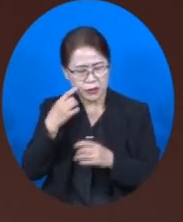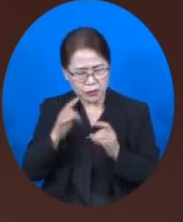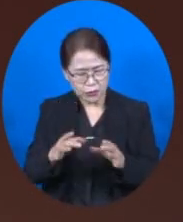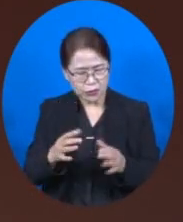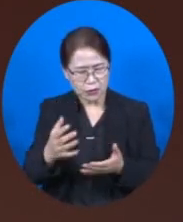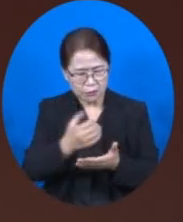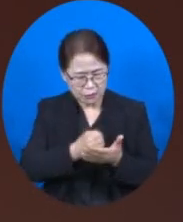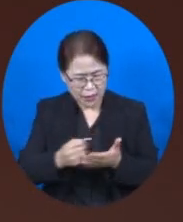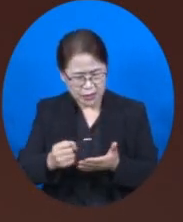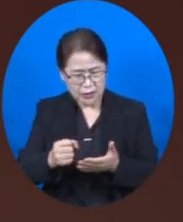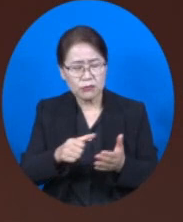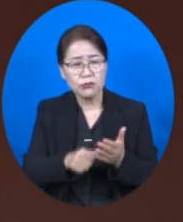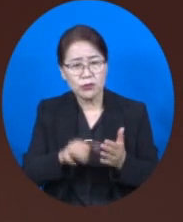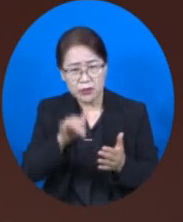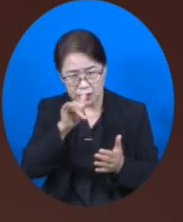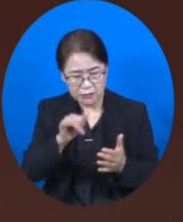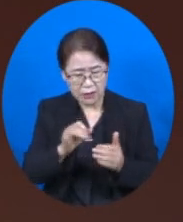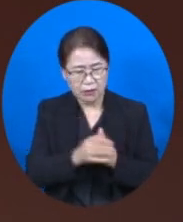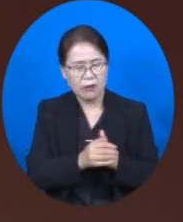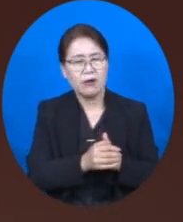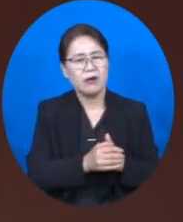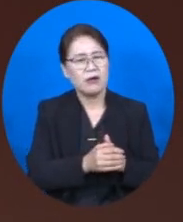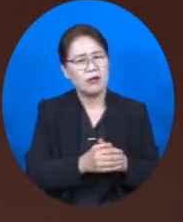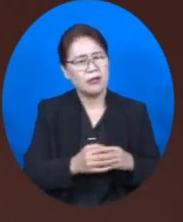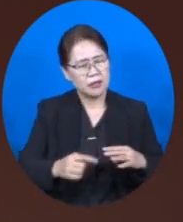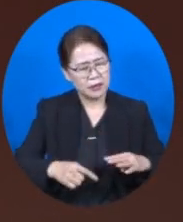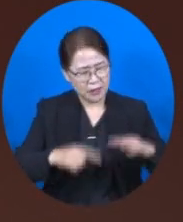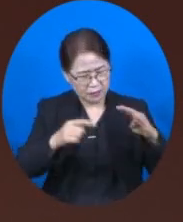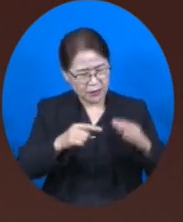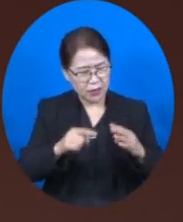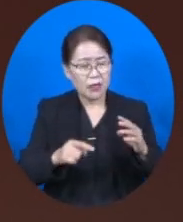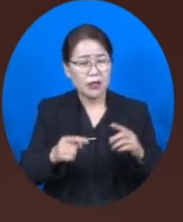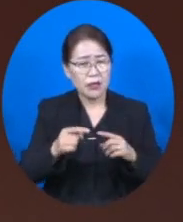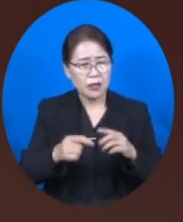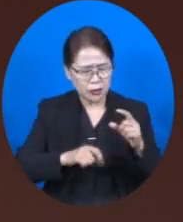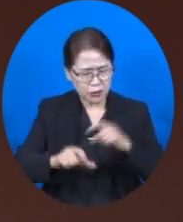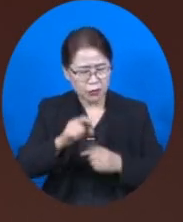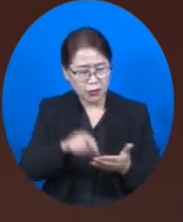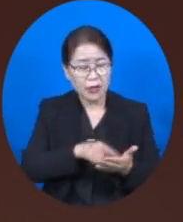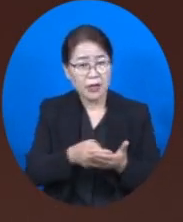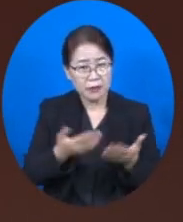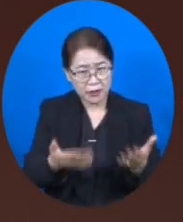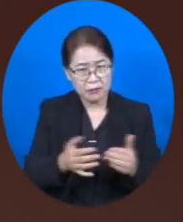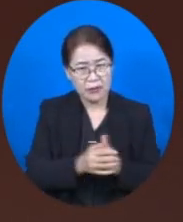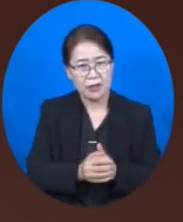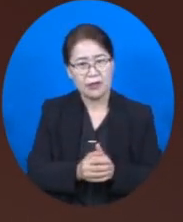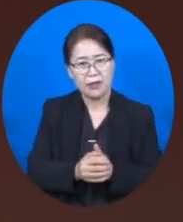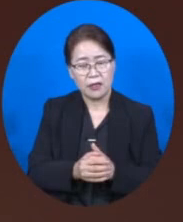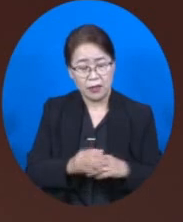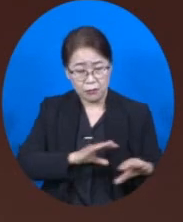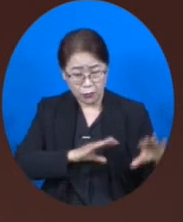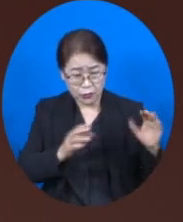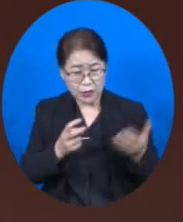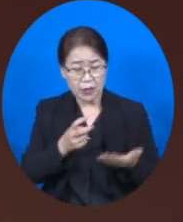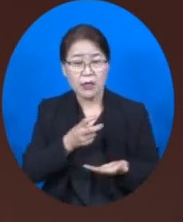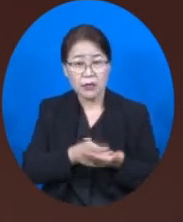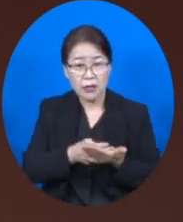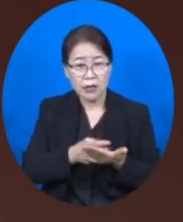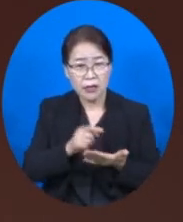모세의 율법의 배상법에 의하면 내 배로 갚지 않아도 됩니다